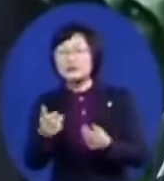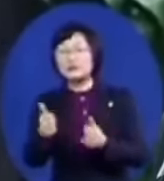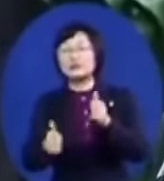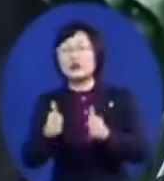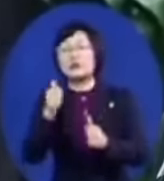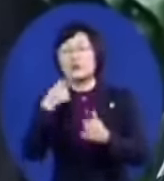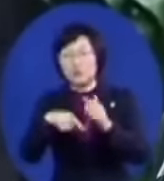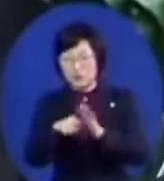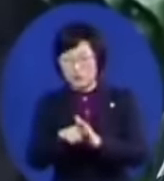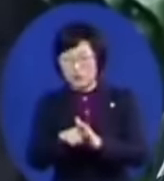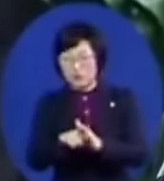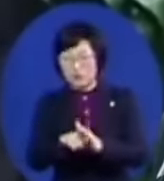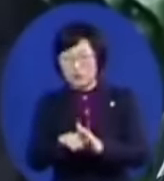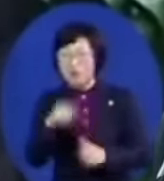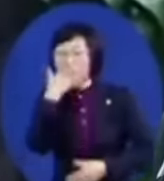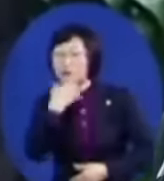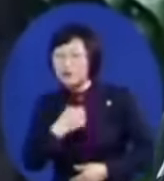아니었습니다.